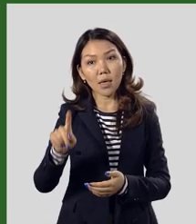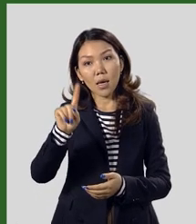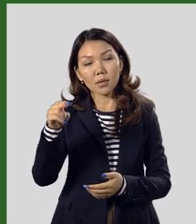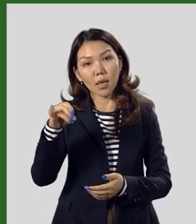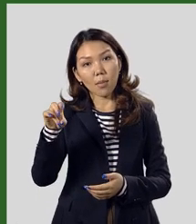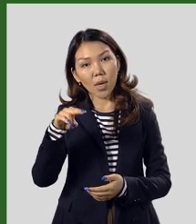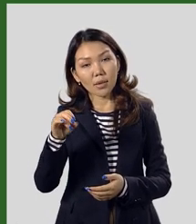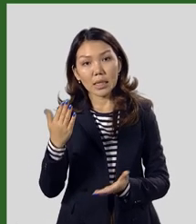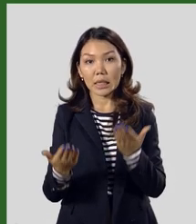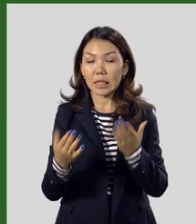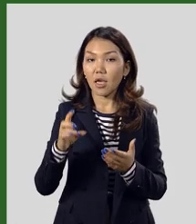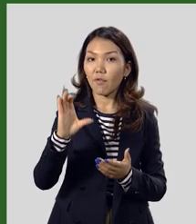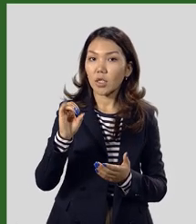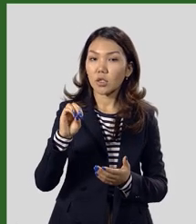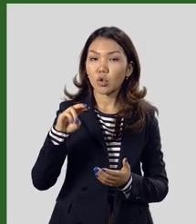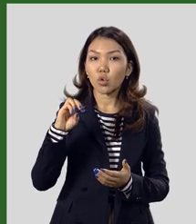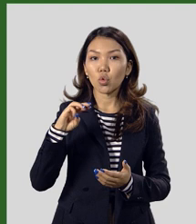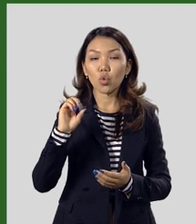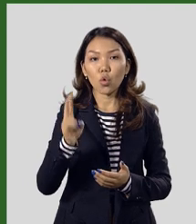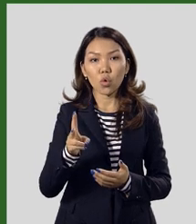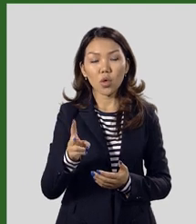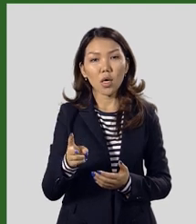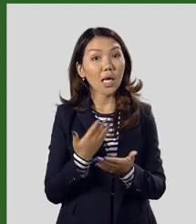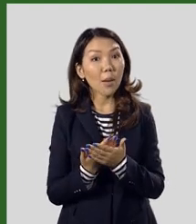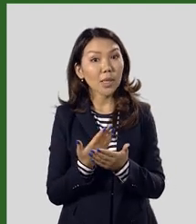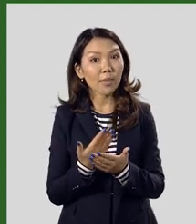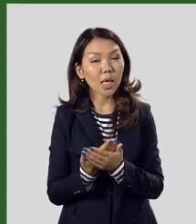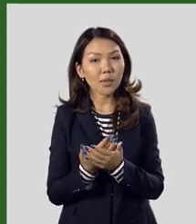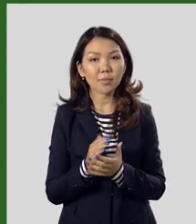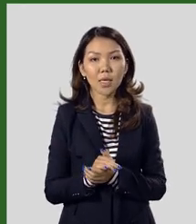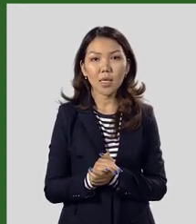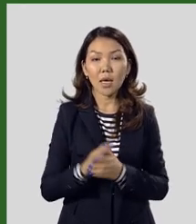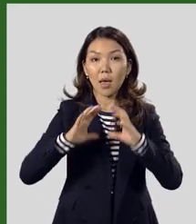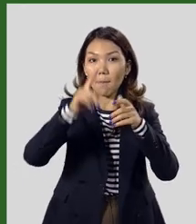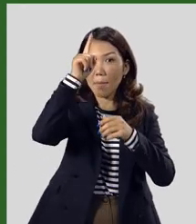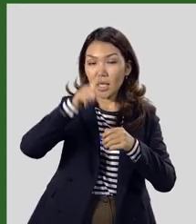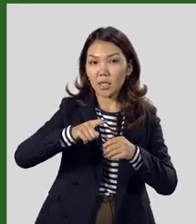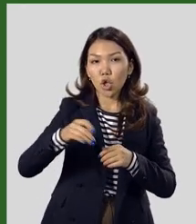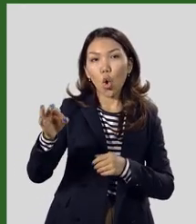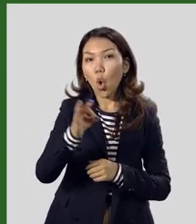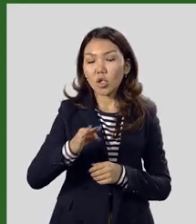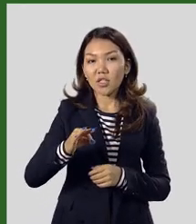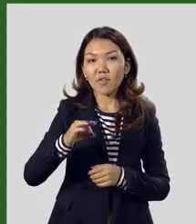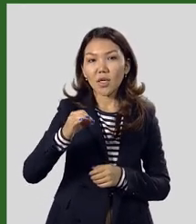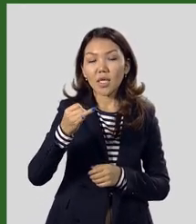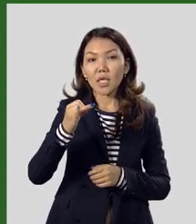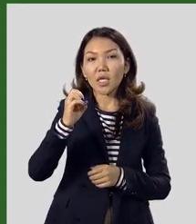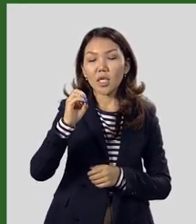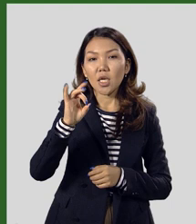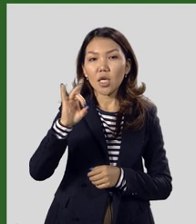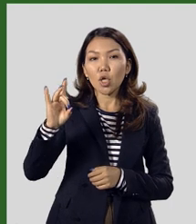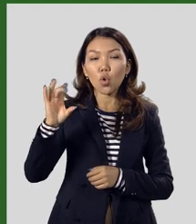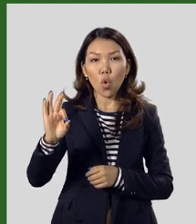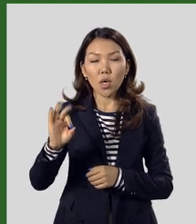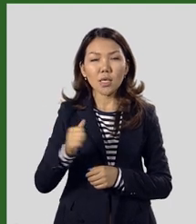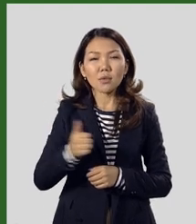раньше для этой цели служили другие меридианы. Например, меридианы острова Иера, самого